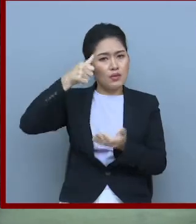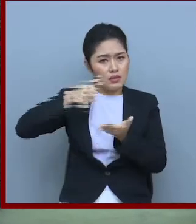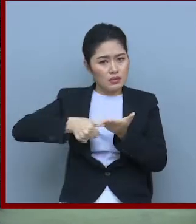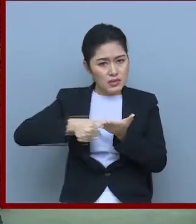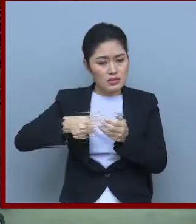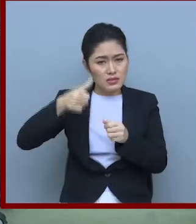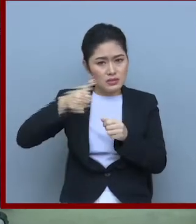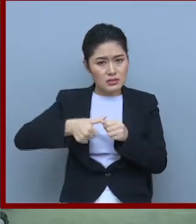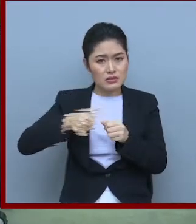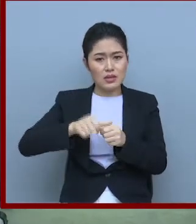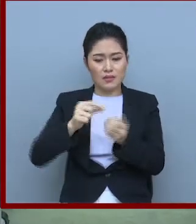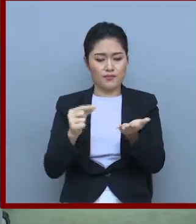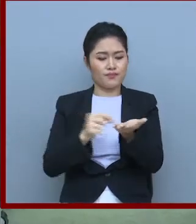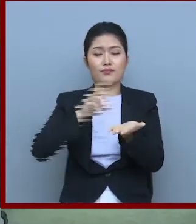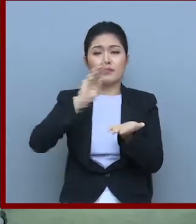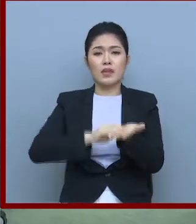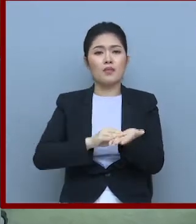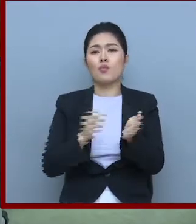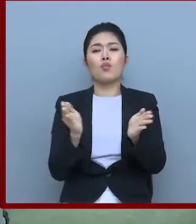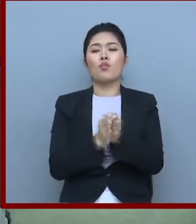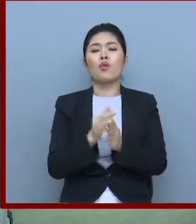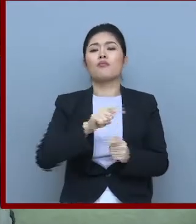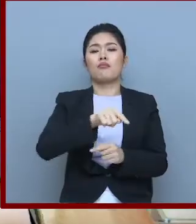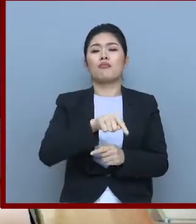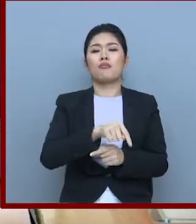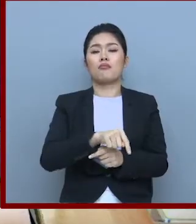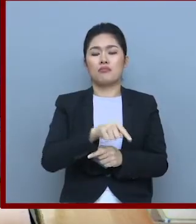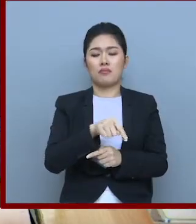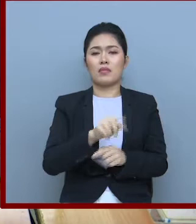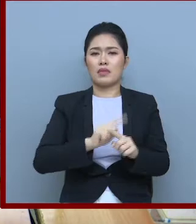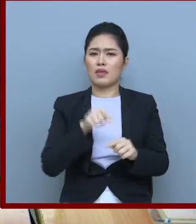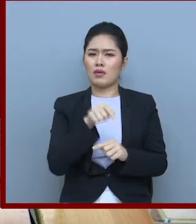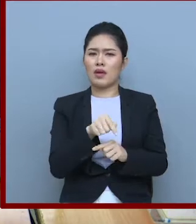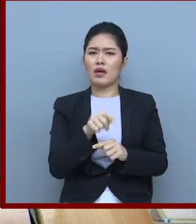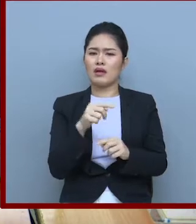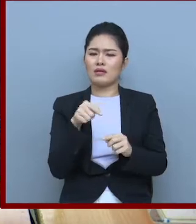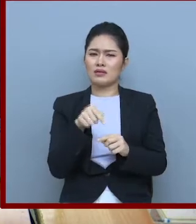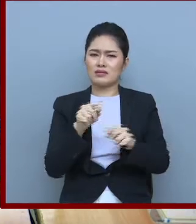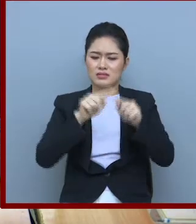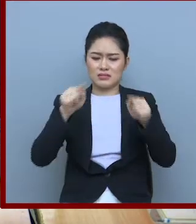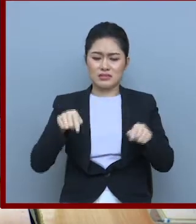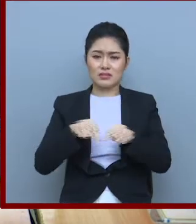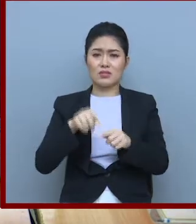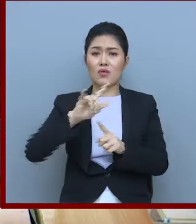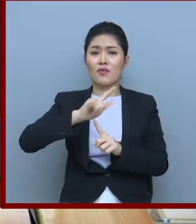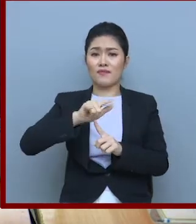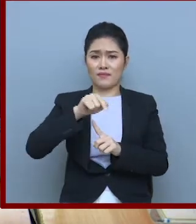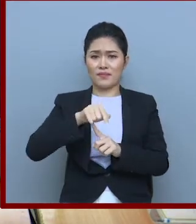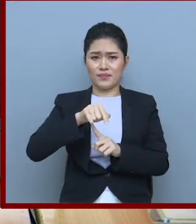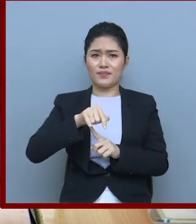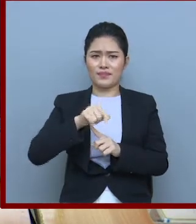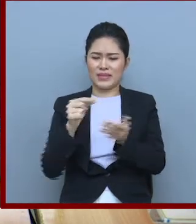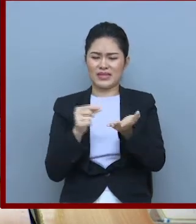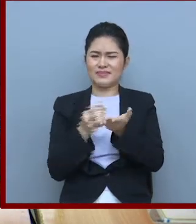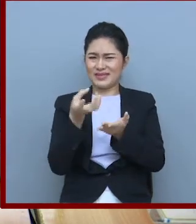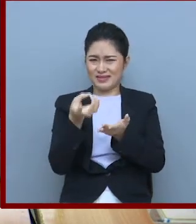ว ESP นะครับ4เมกะไบต์นะครับในตัวโมดูล Wi-Fi คือตรงนี้นะครับจะเป็น